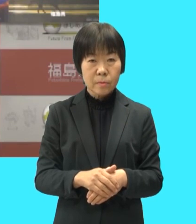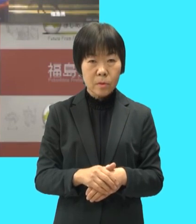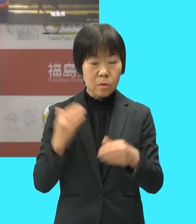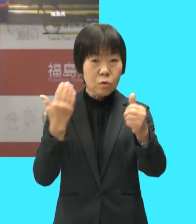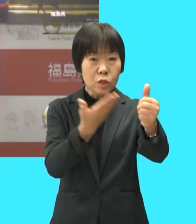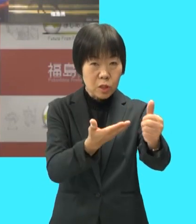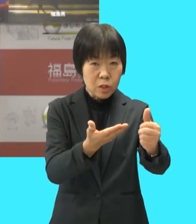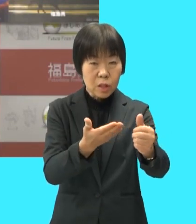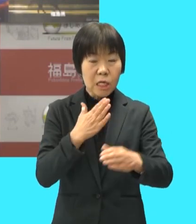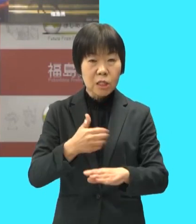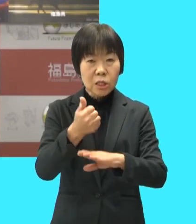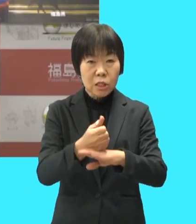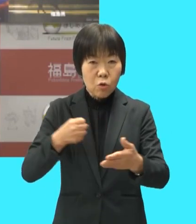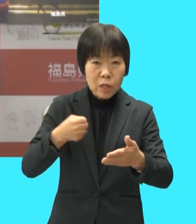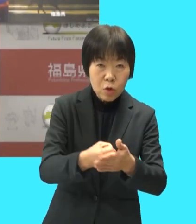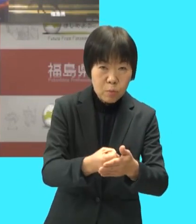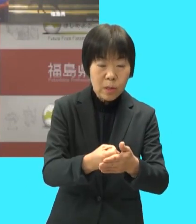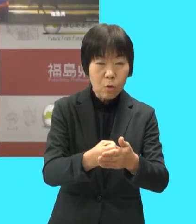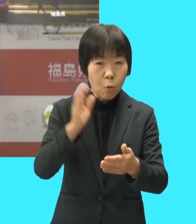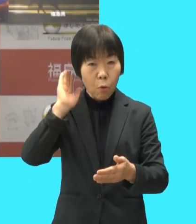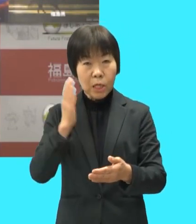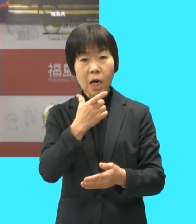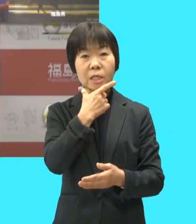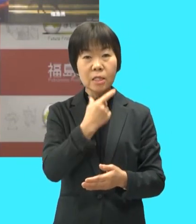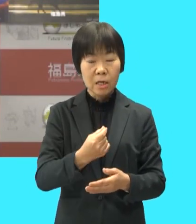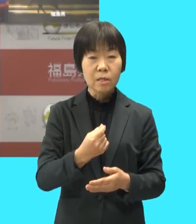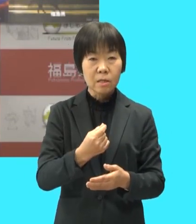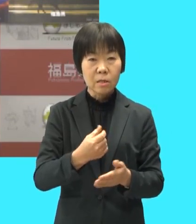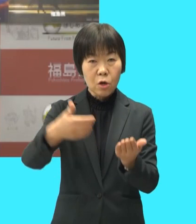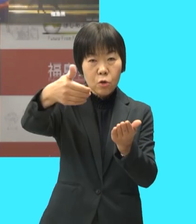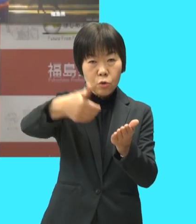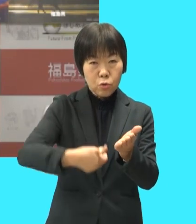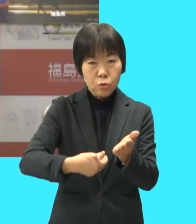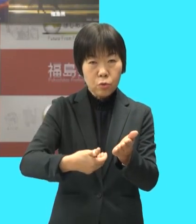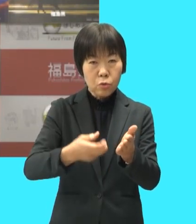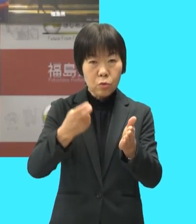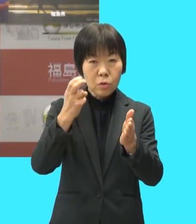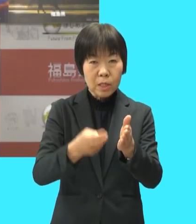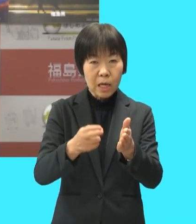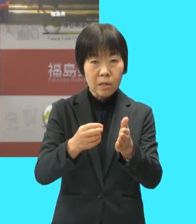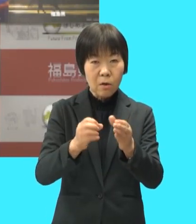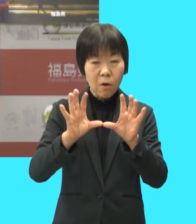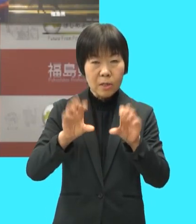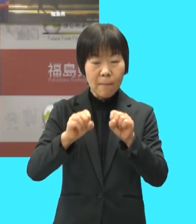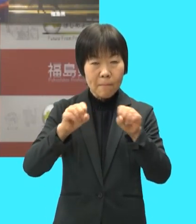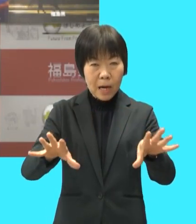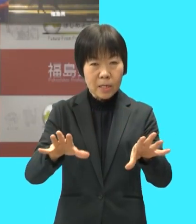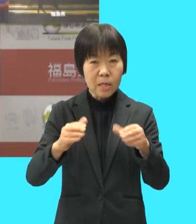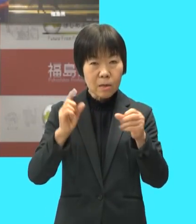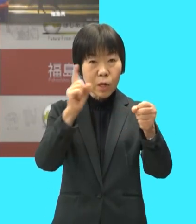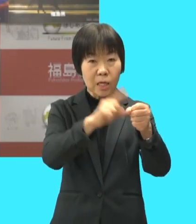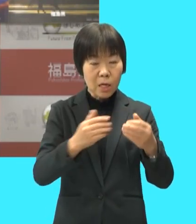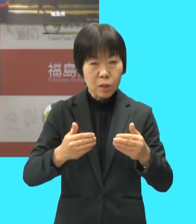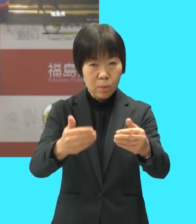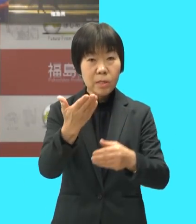知事の意気込みをちょっとお伺いしたいんですが、輸入規制の撤廃に向けて確実にこれは進むでしょうか。